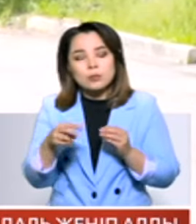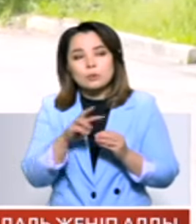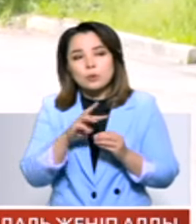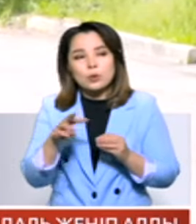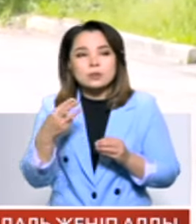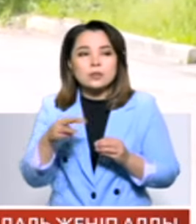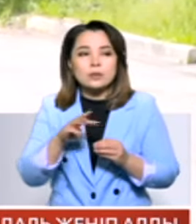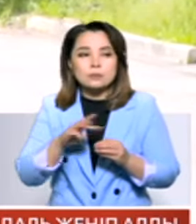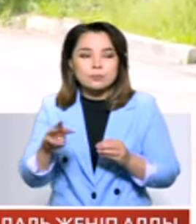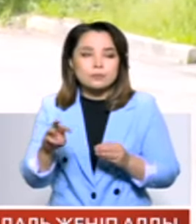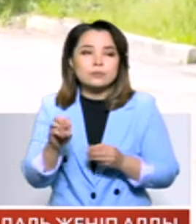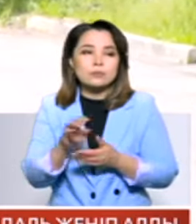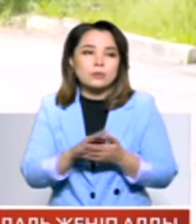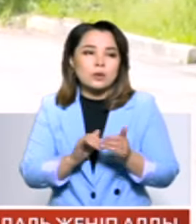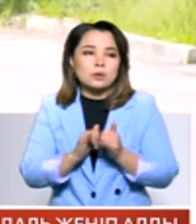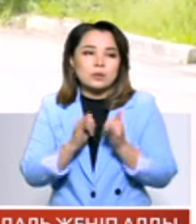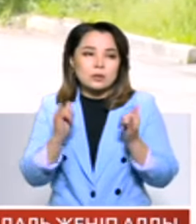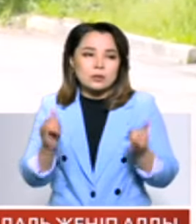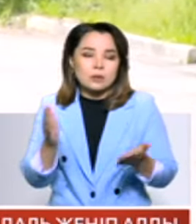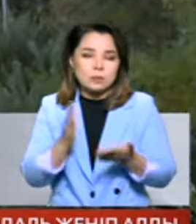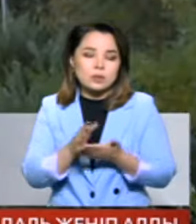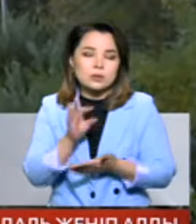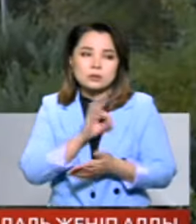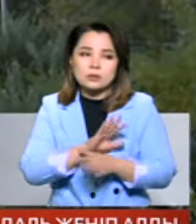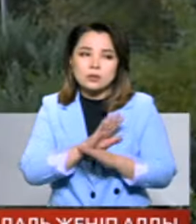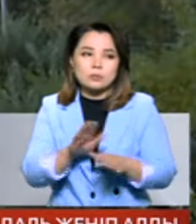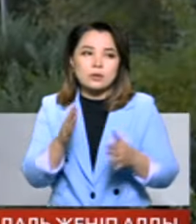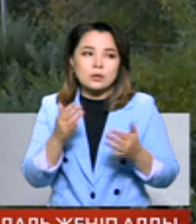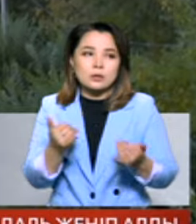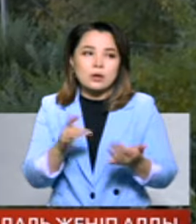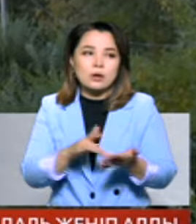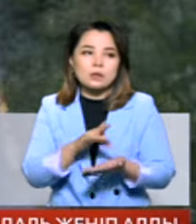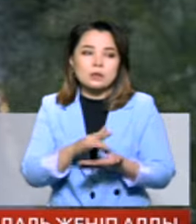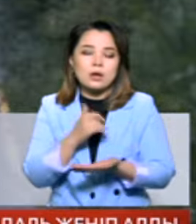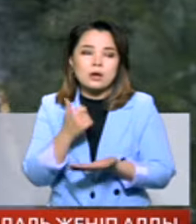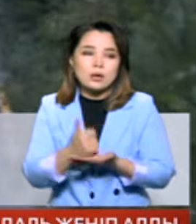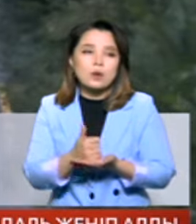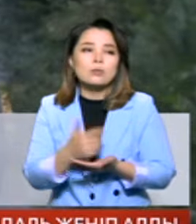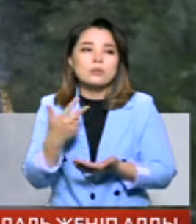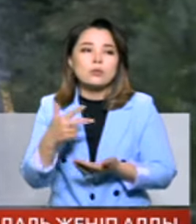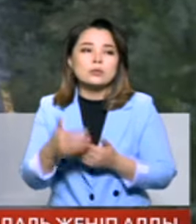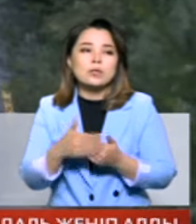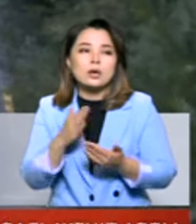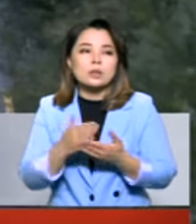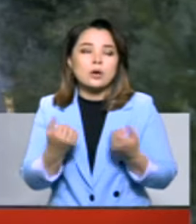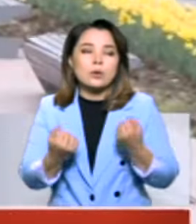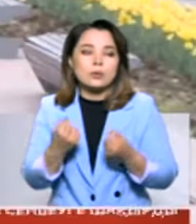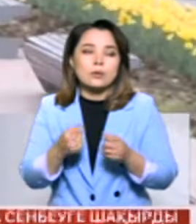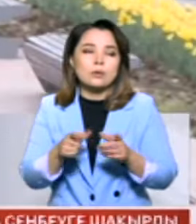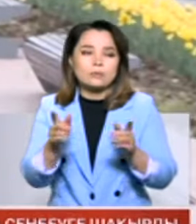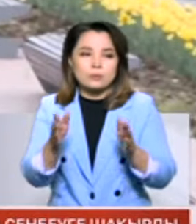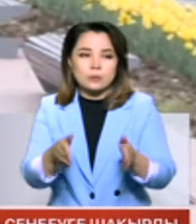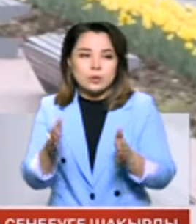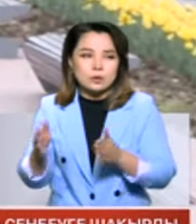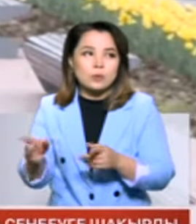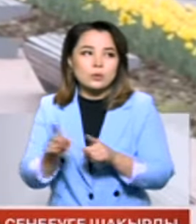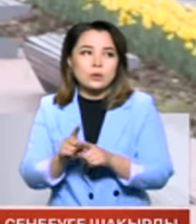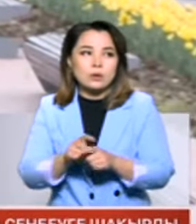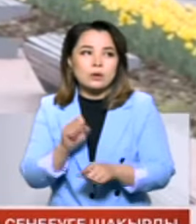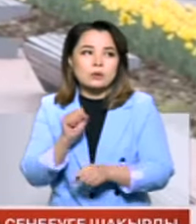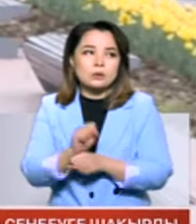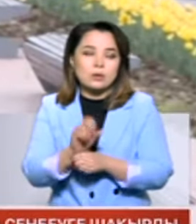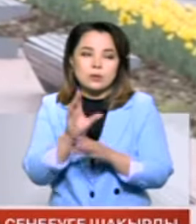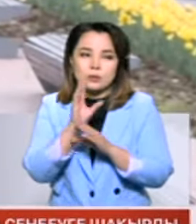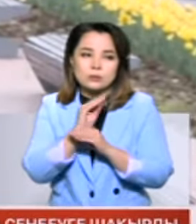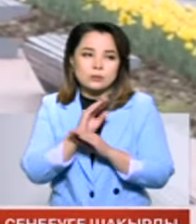жарты сағатқа созылып келіп жатыр. Бұл да әрине тиімсіз. Қала әкімдігі қазір шаһарда 30-дан астам көлік жолайрығы болса да кептеліс